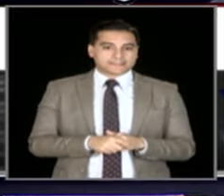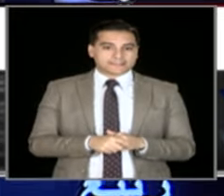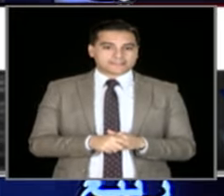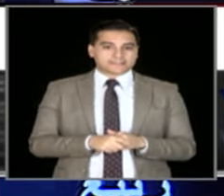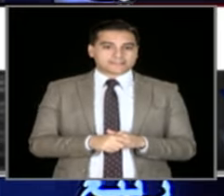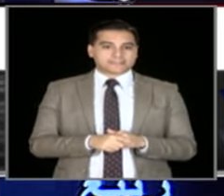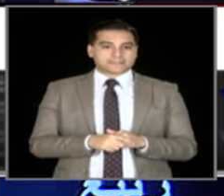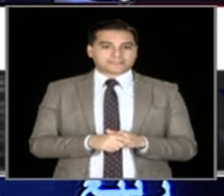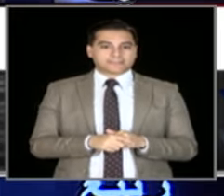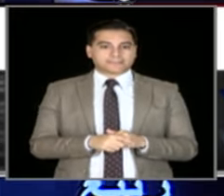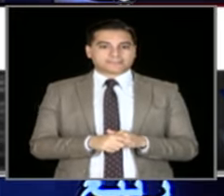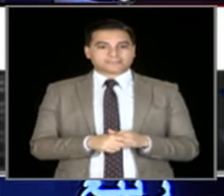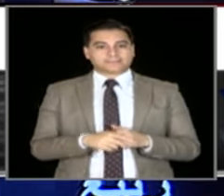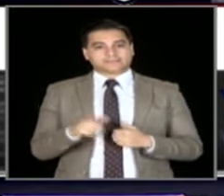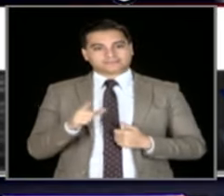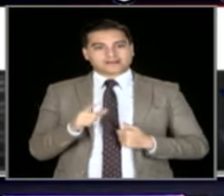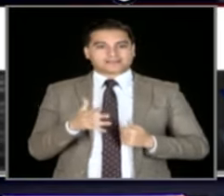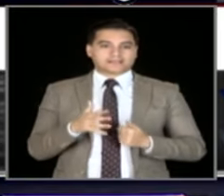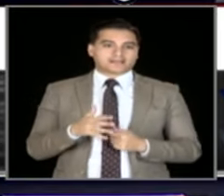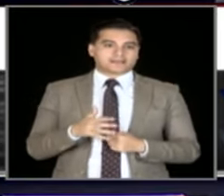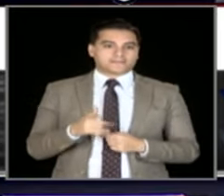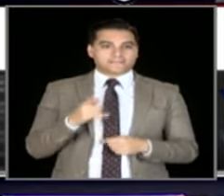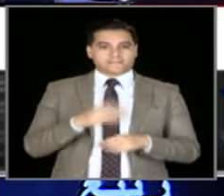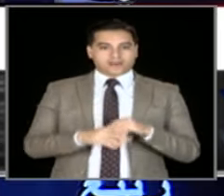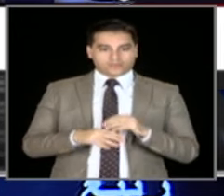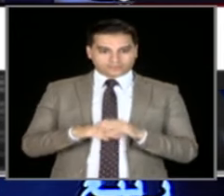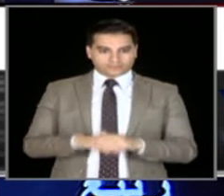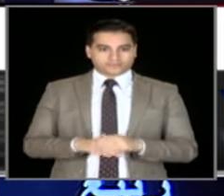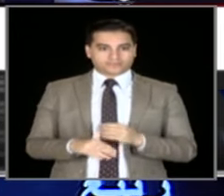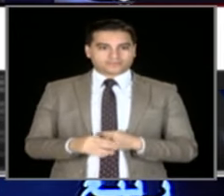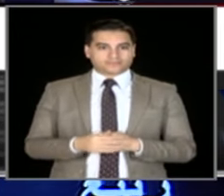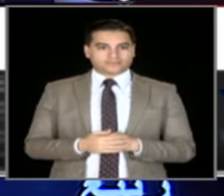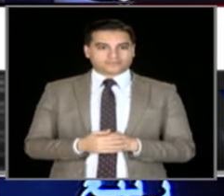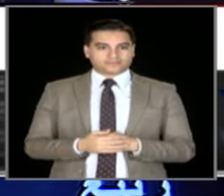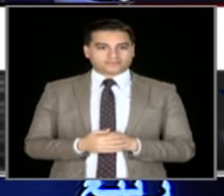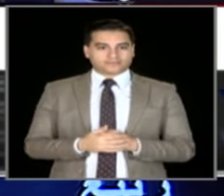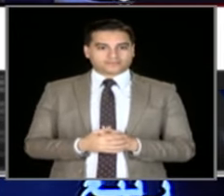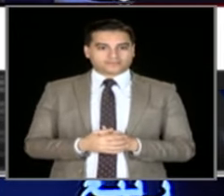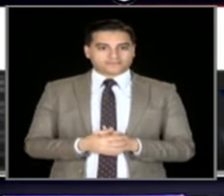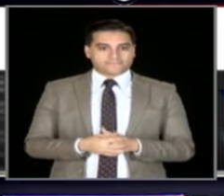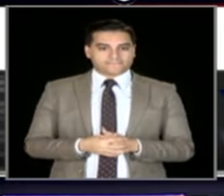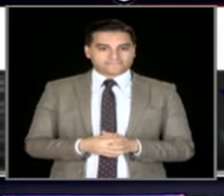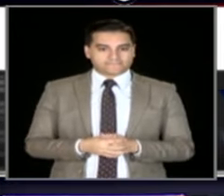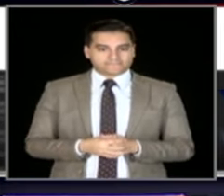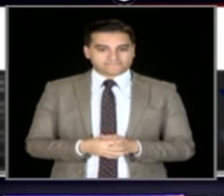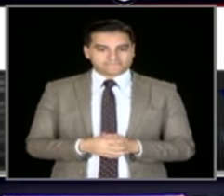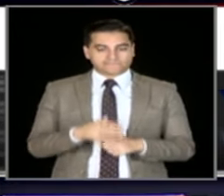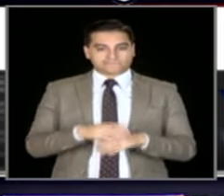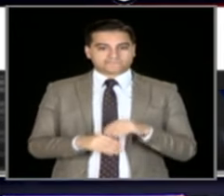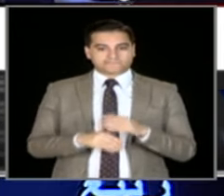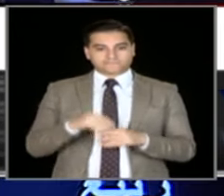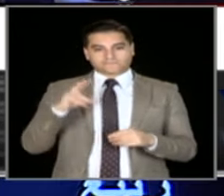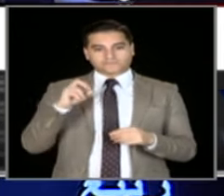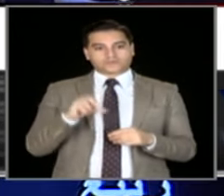صح ولا غلط؟ تقريباً. ما كنت بتحاولوا تخطفوا البازر ليه؟ كنت بتقولها الصراحة، بس كانت ريسك في الأول وفي الآخر. كنت هتقولي